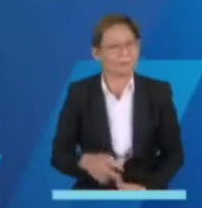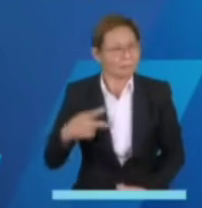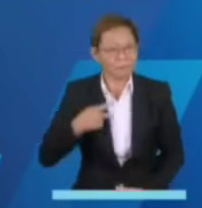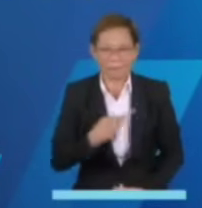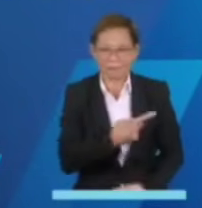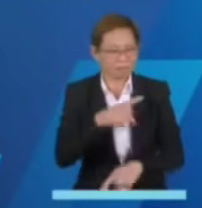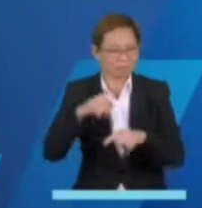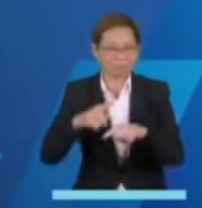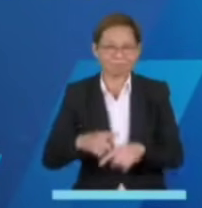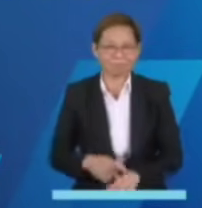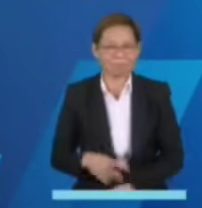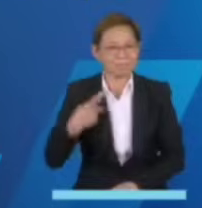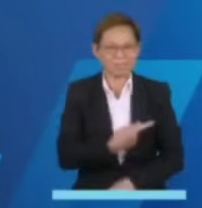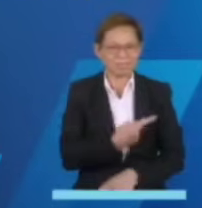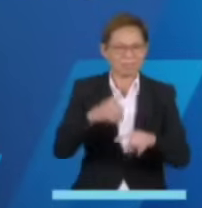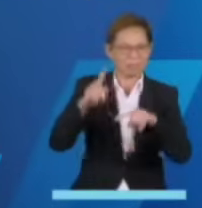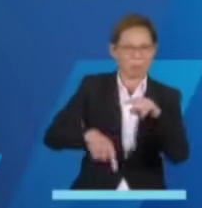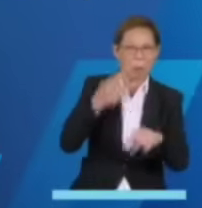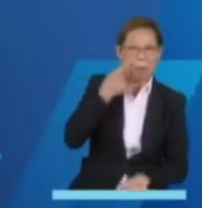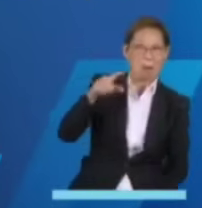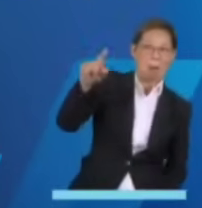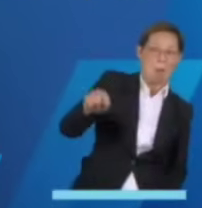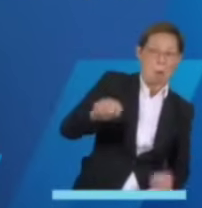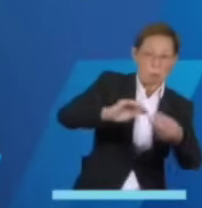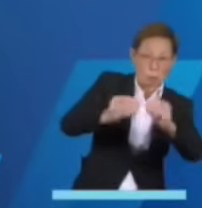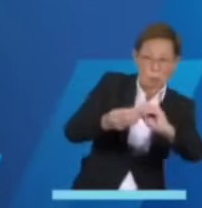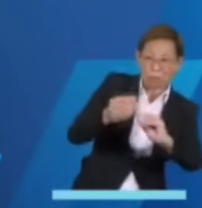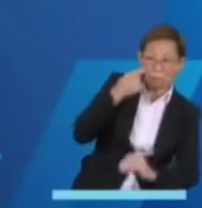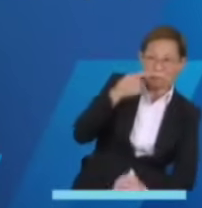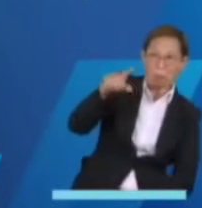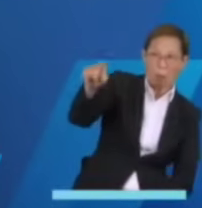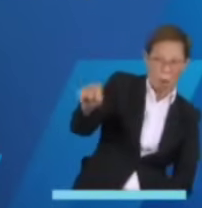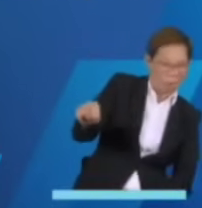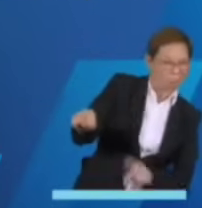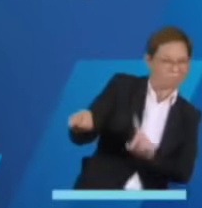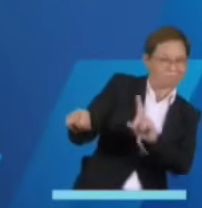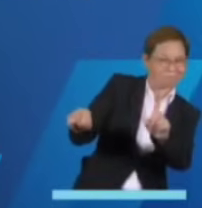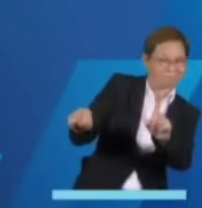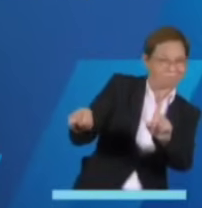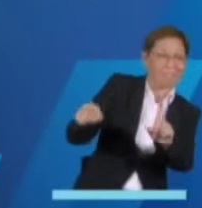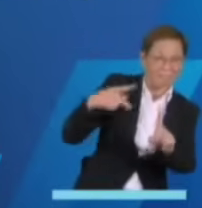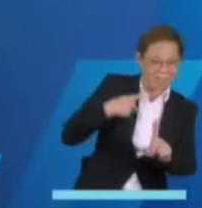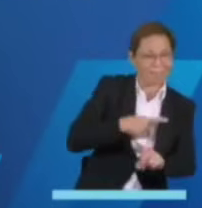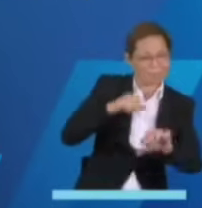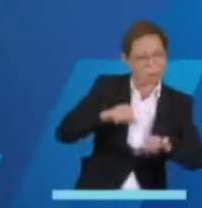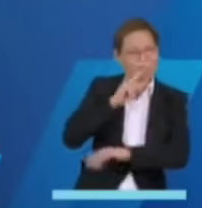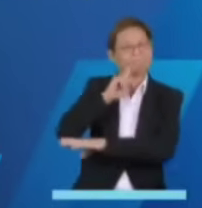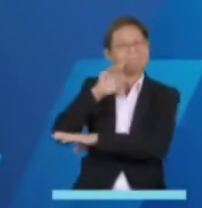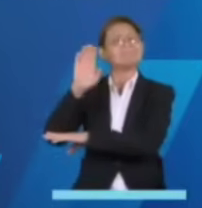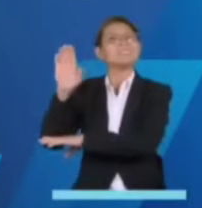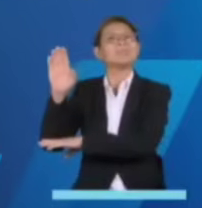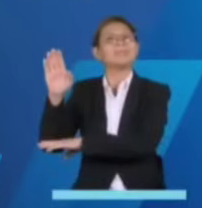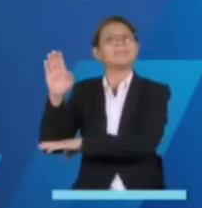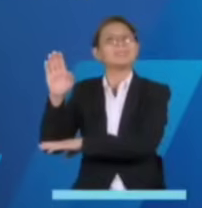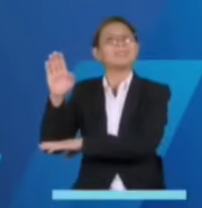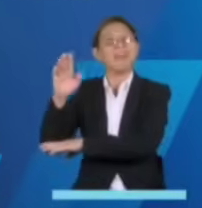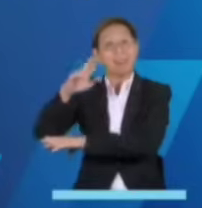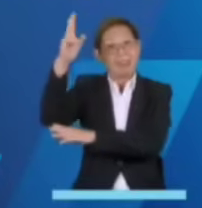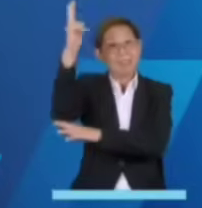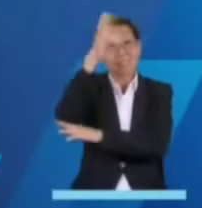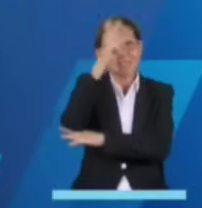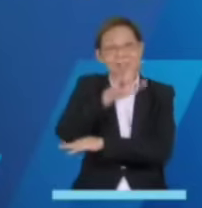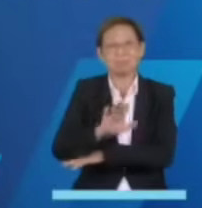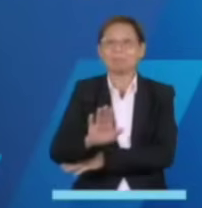kita tidak boleh pandang ringan angka-angka ini kerana kita dapat jamin bahawa